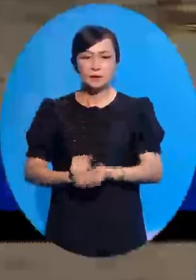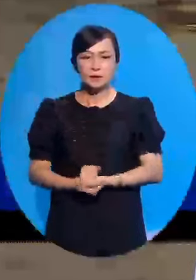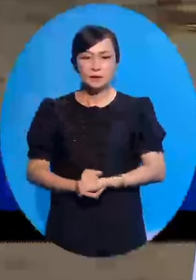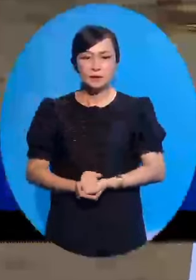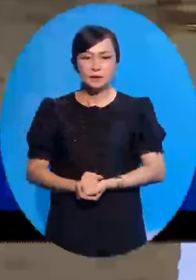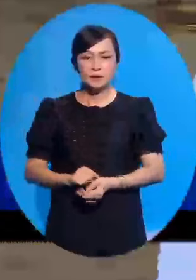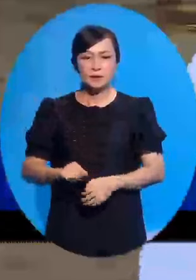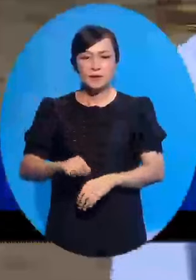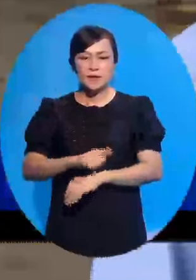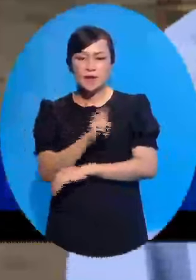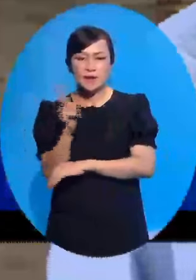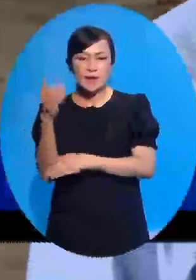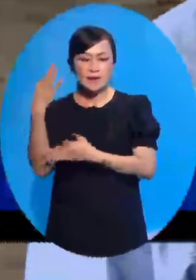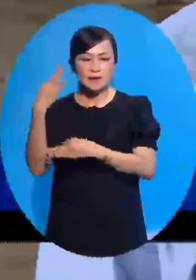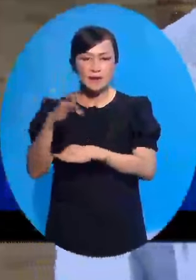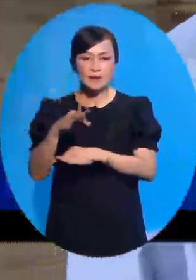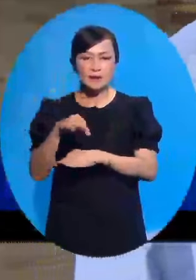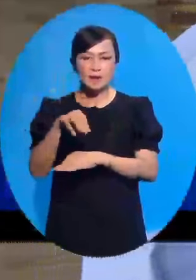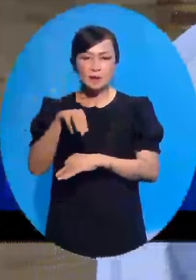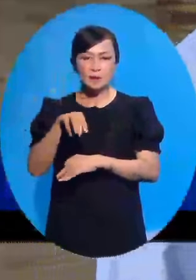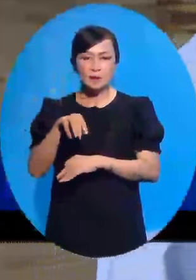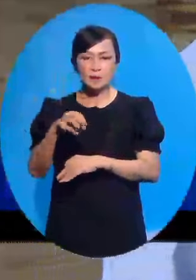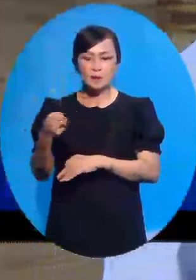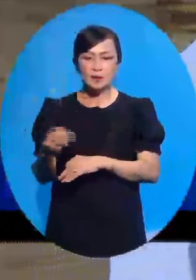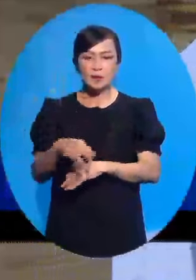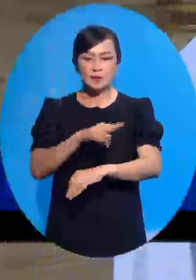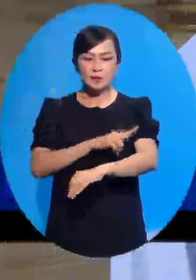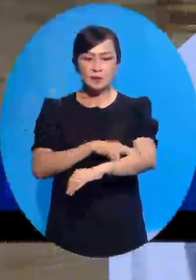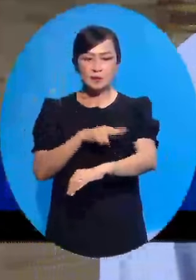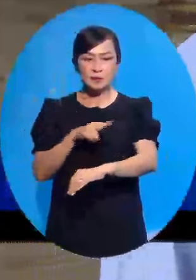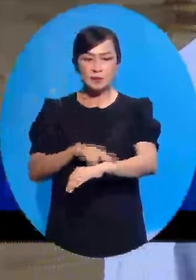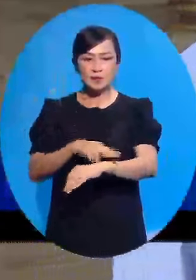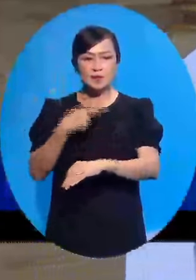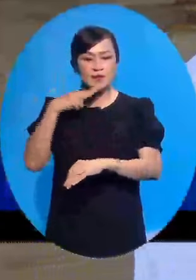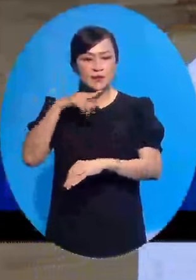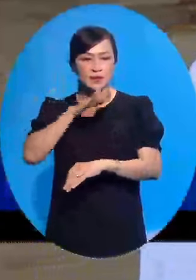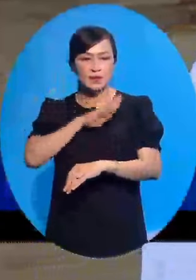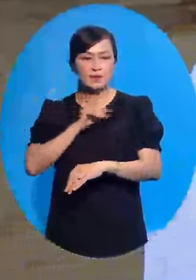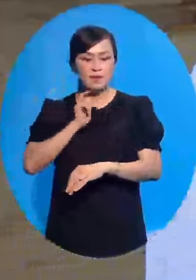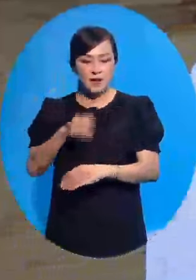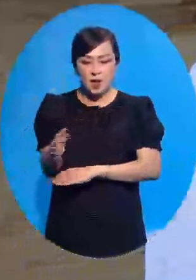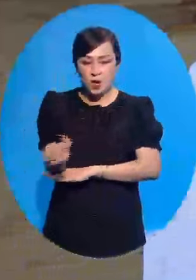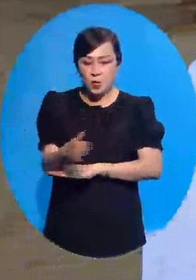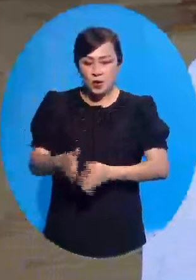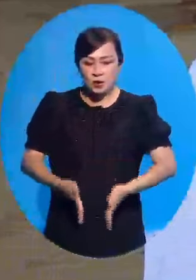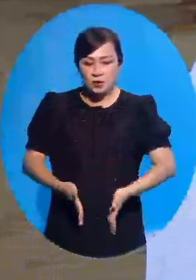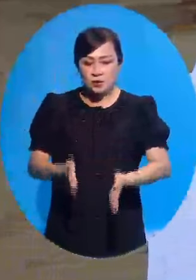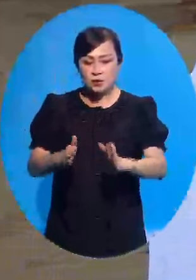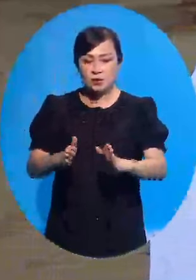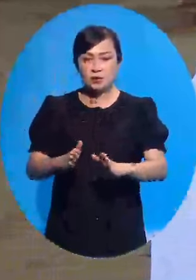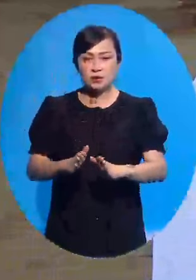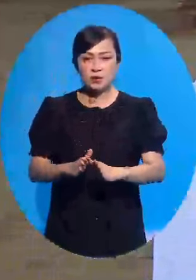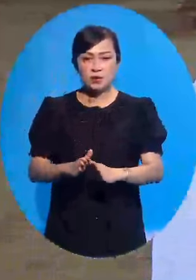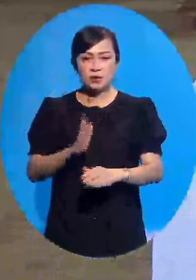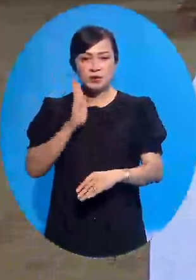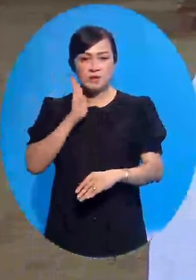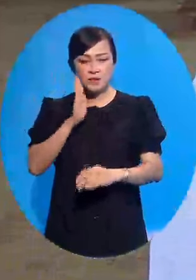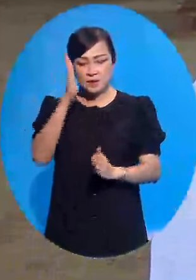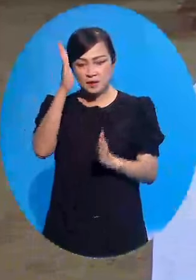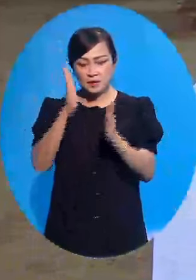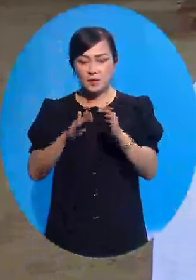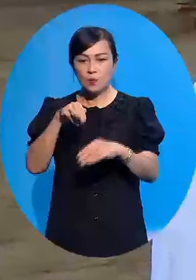trong những ngày Tết thì một số lực lượng nữa, tức là anh em phải quét đường, phải làm sao tổng vệ sinh cho thành phố trong những